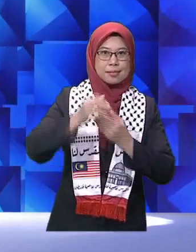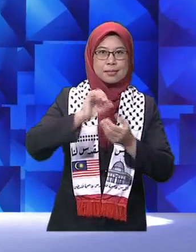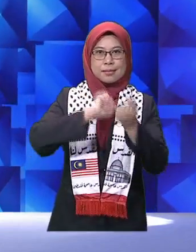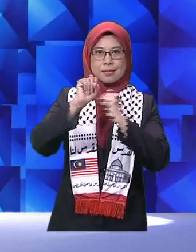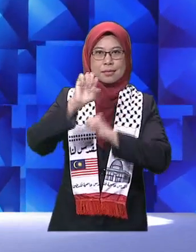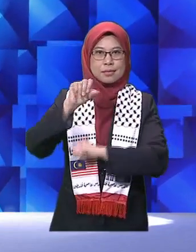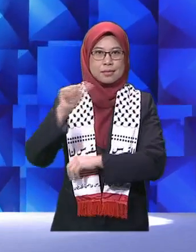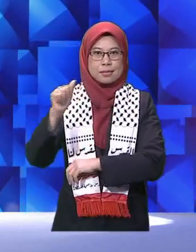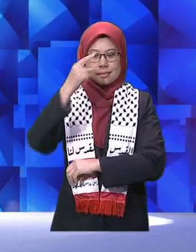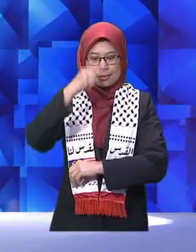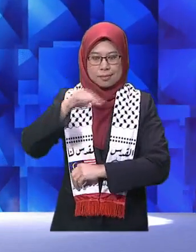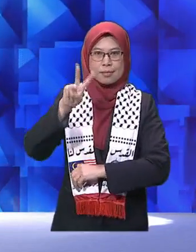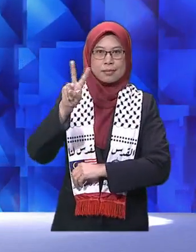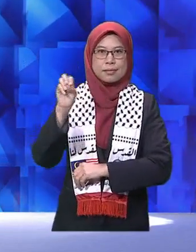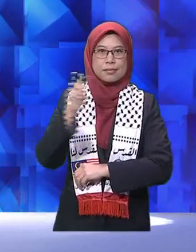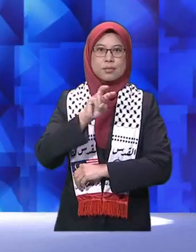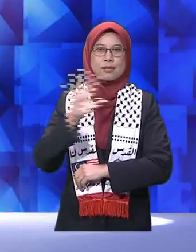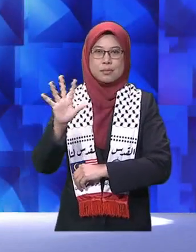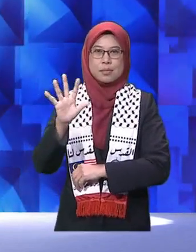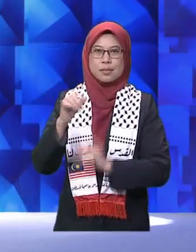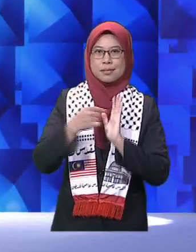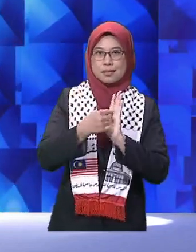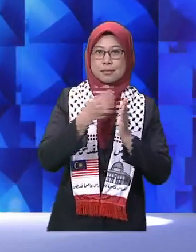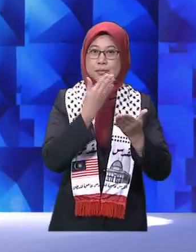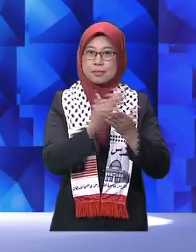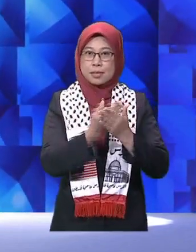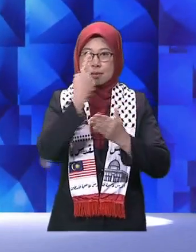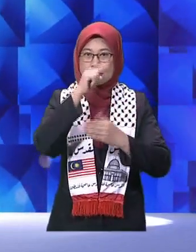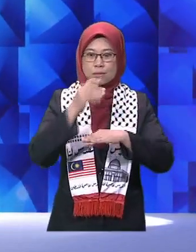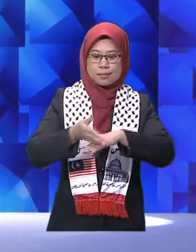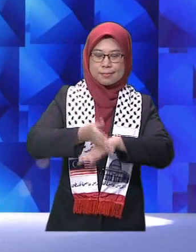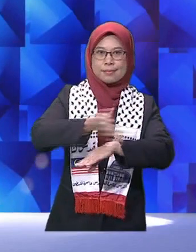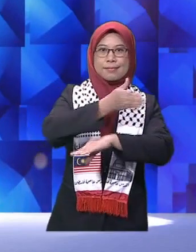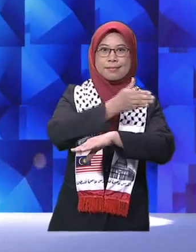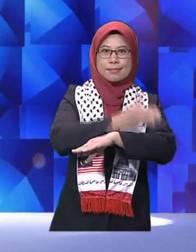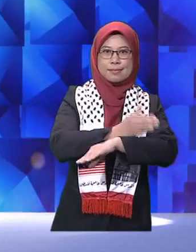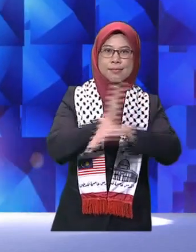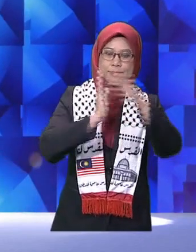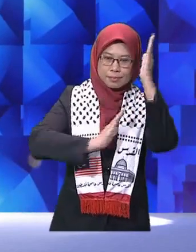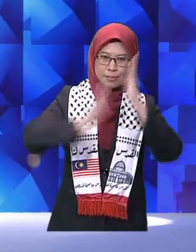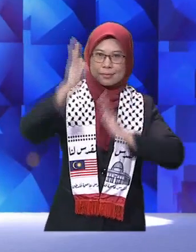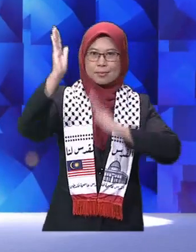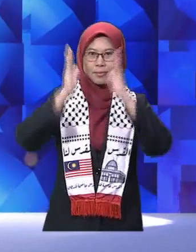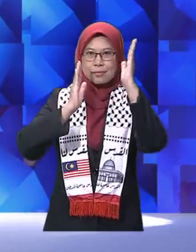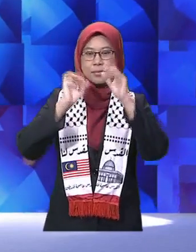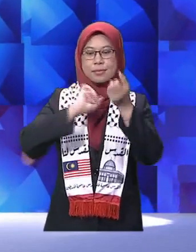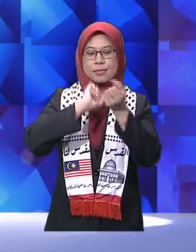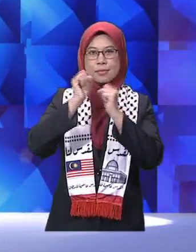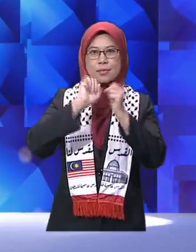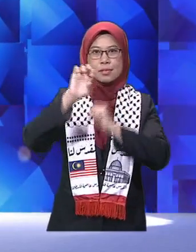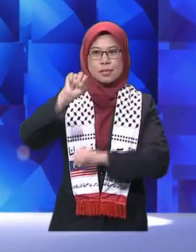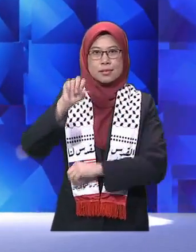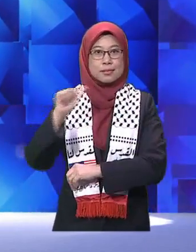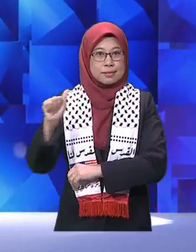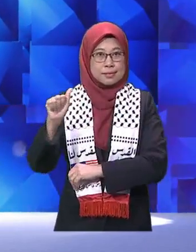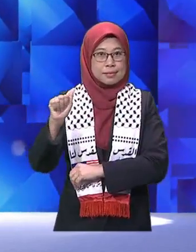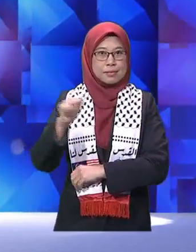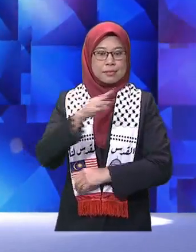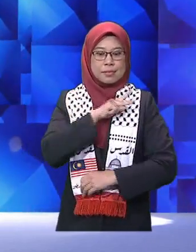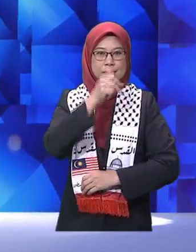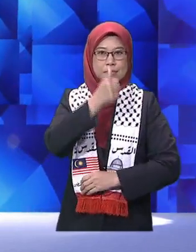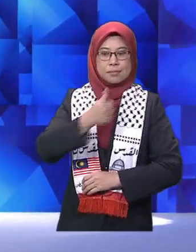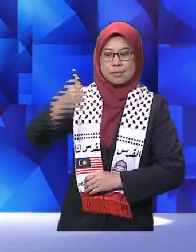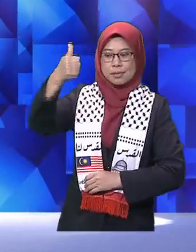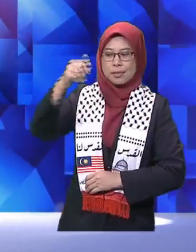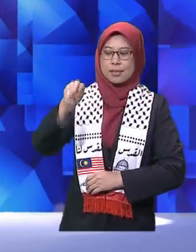Thailand 2025 merupakan petanda baik dalam misi memperbaiki prestasi Malaysia di temasya Dwi tahunan itu. Ketua